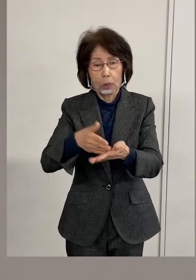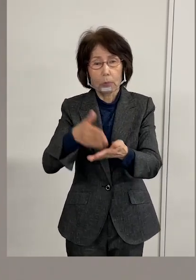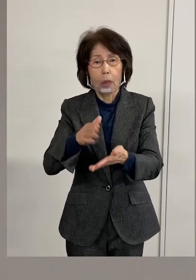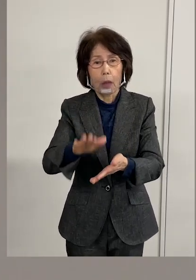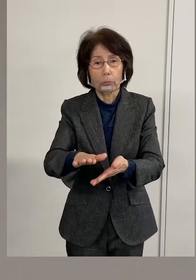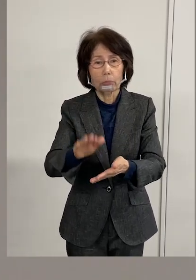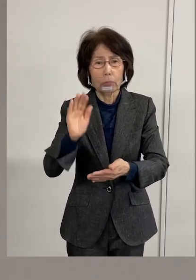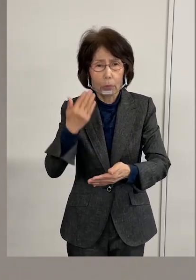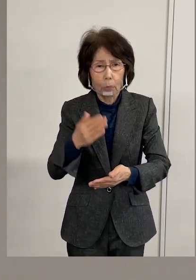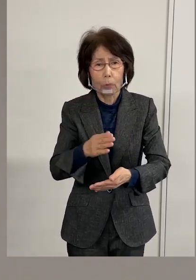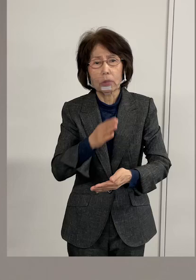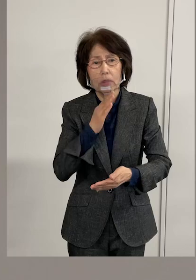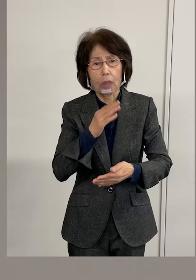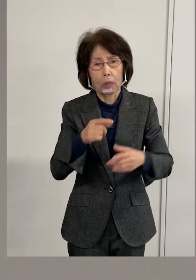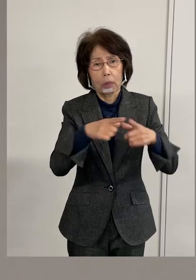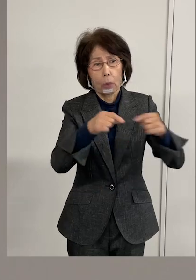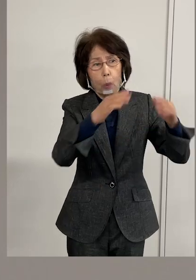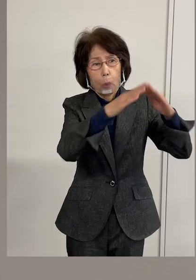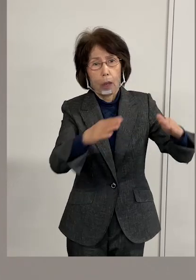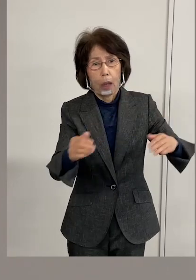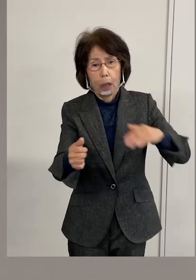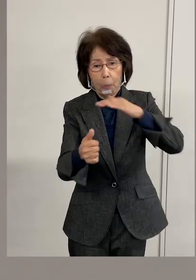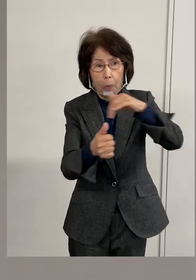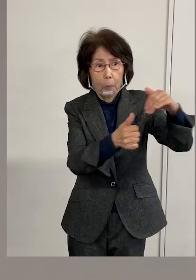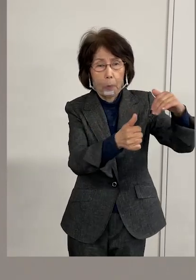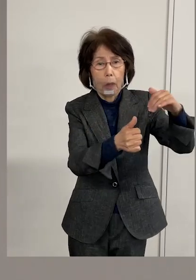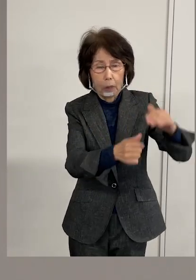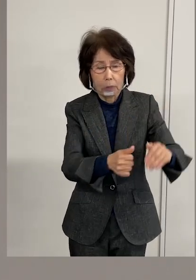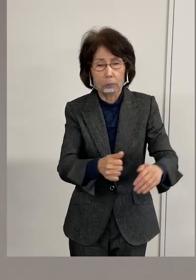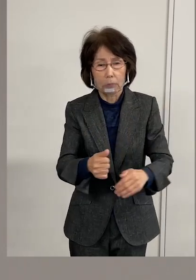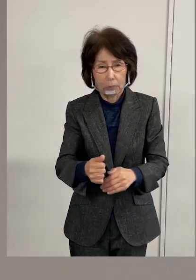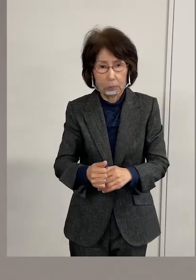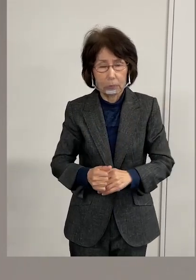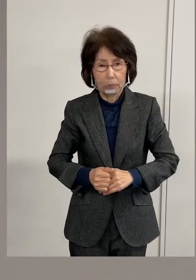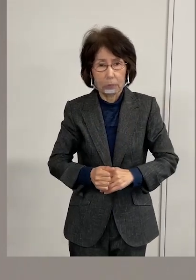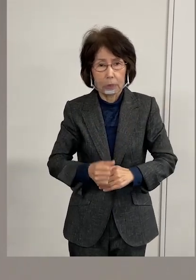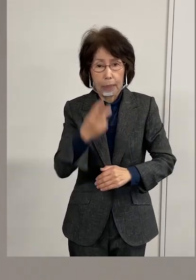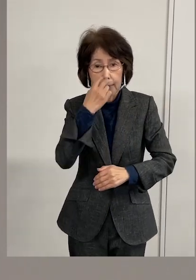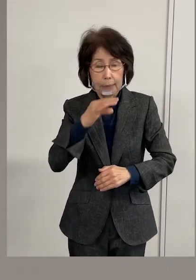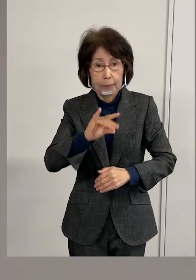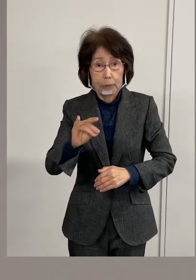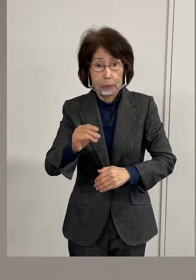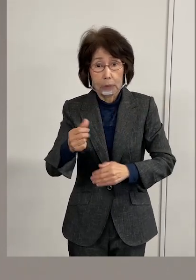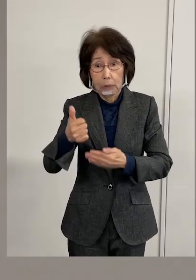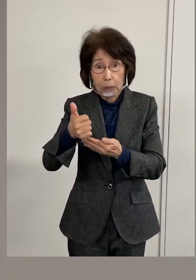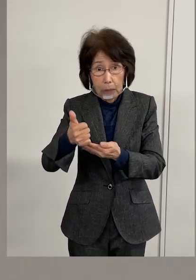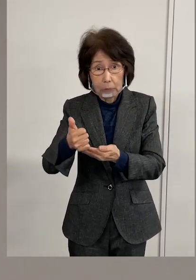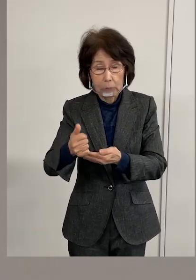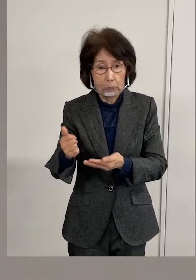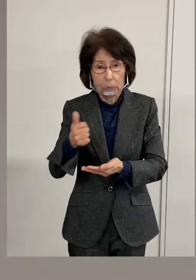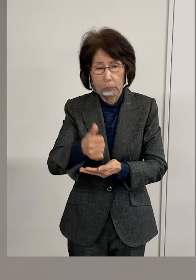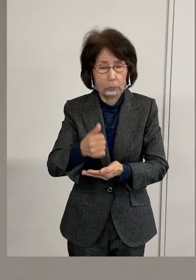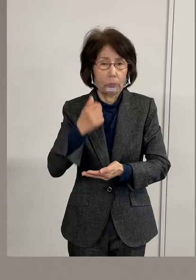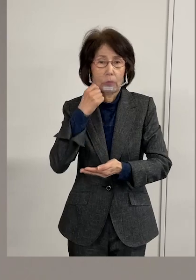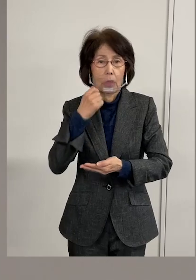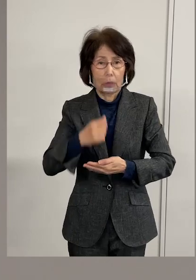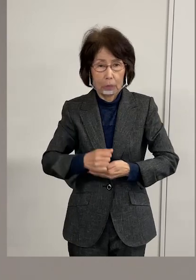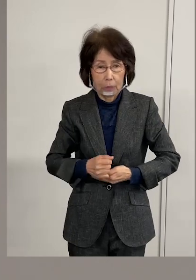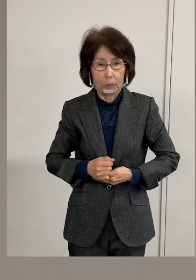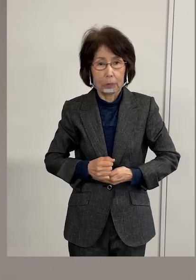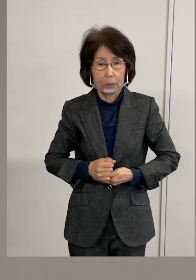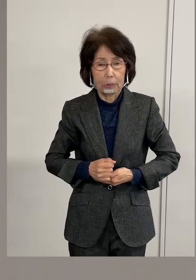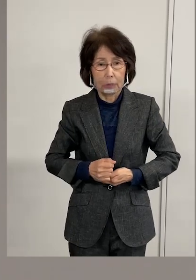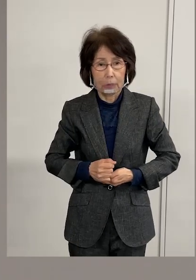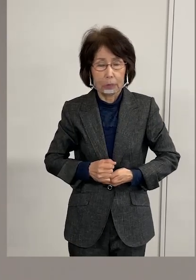国会に呼ばれたということで、その部分の説明は昨日なかったので、直近の詳細な情報というのは